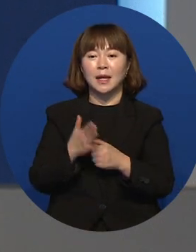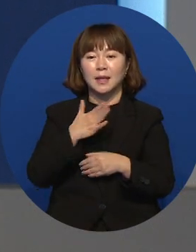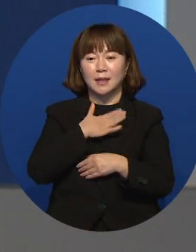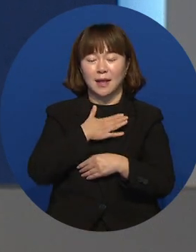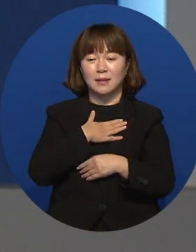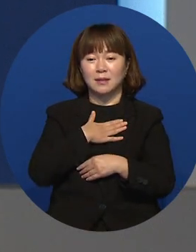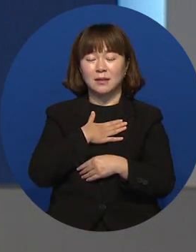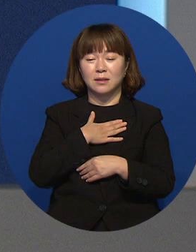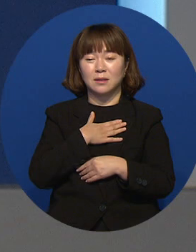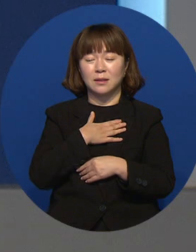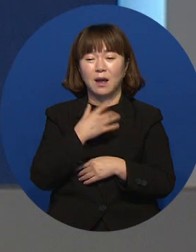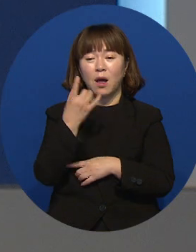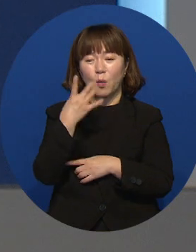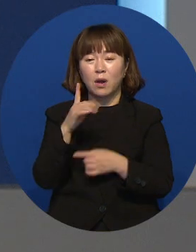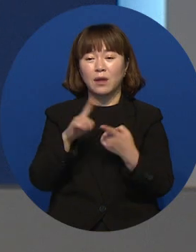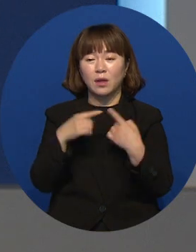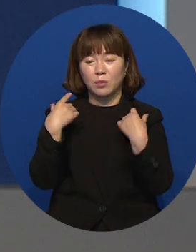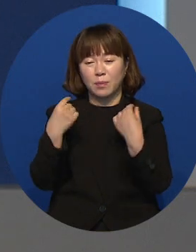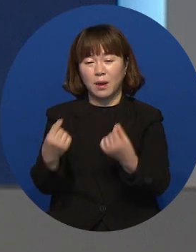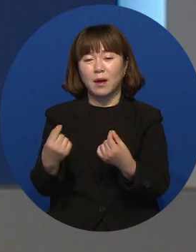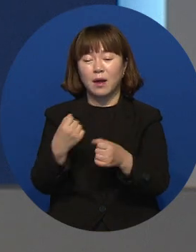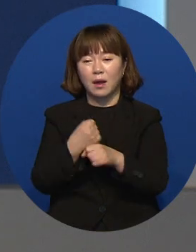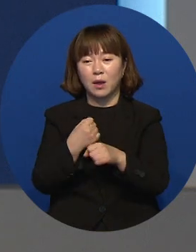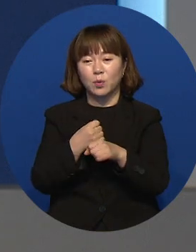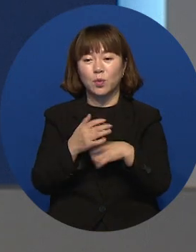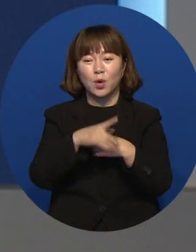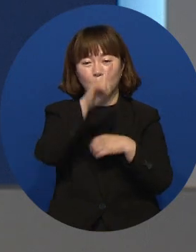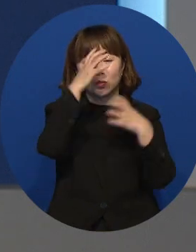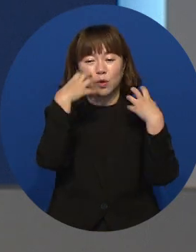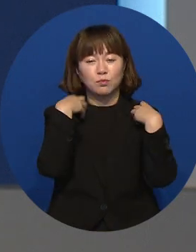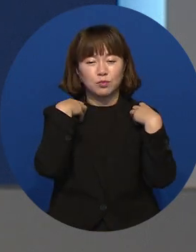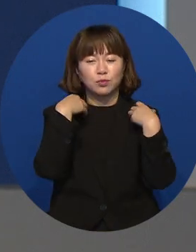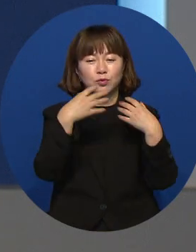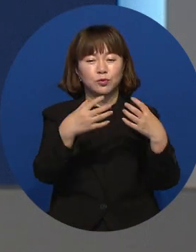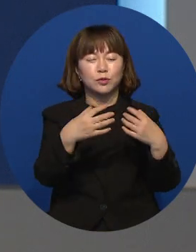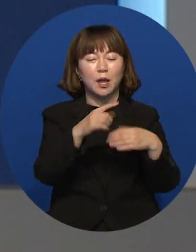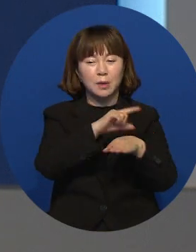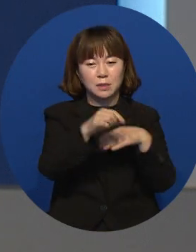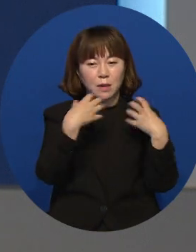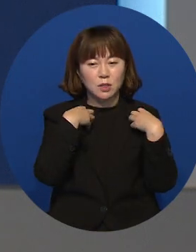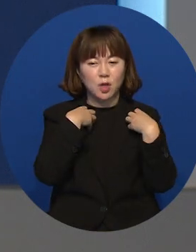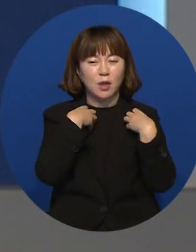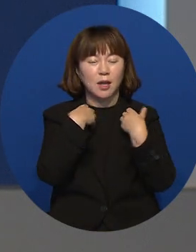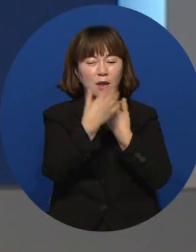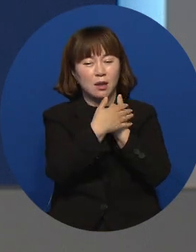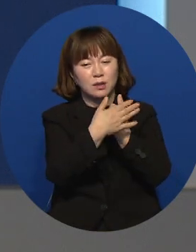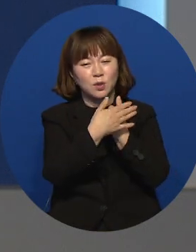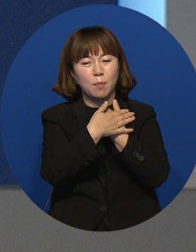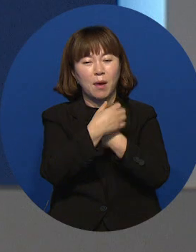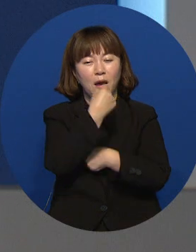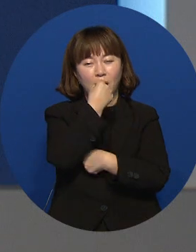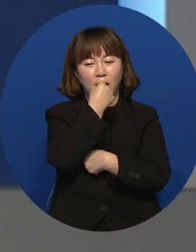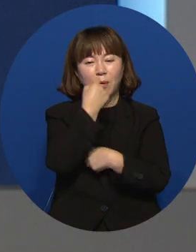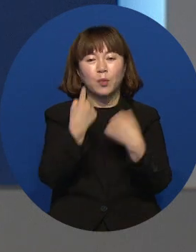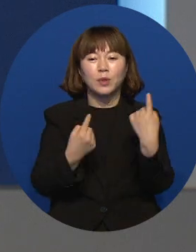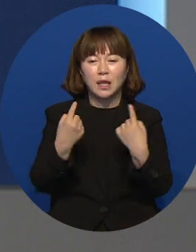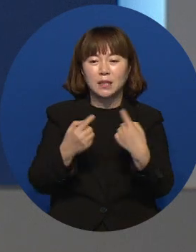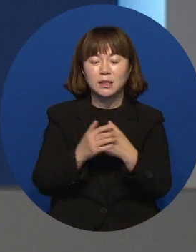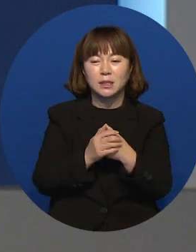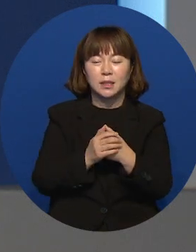일을 하면서 정부나 지자체의 의지 엄만 요구하기 보다는 상인들 스스로 좀 변화되는 그 적극적으로 좀